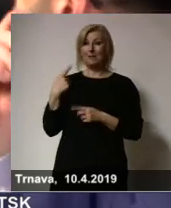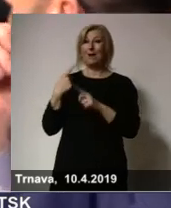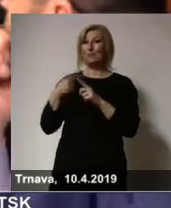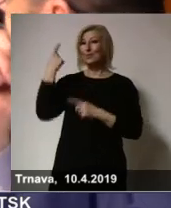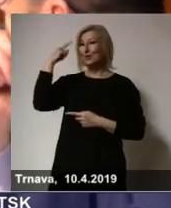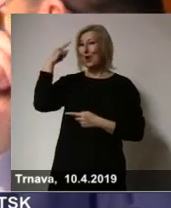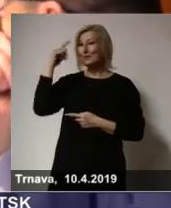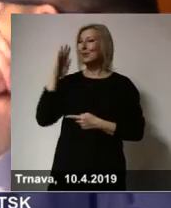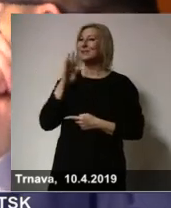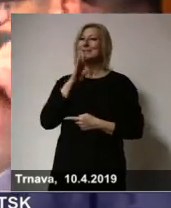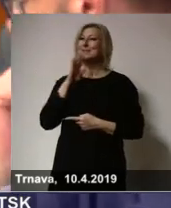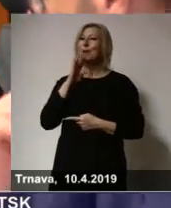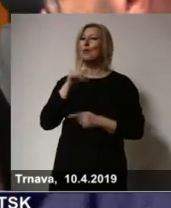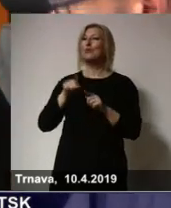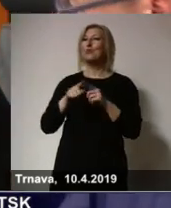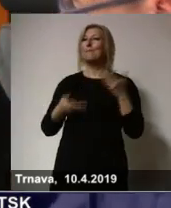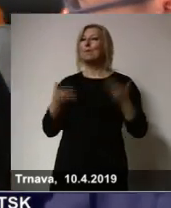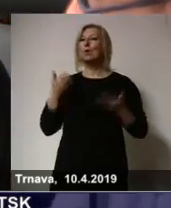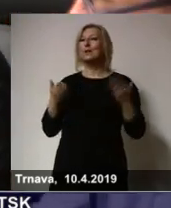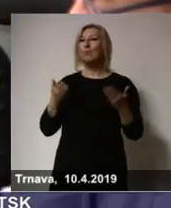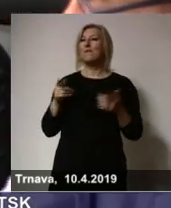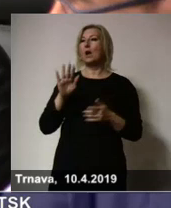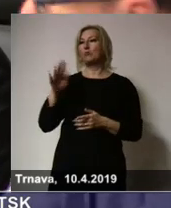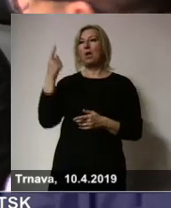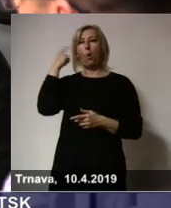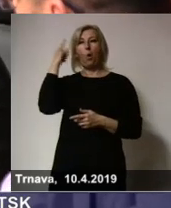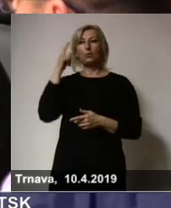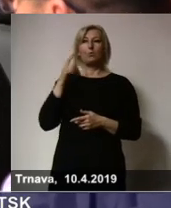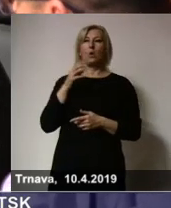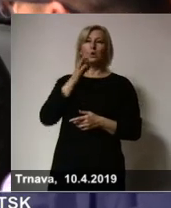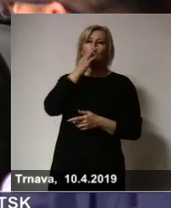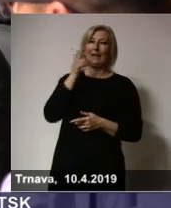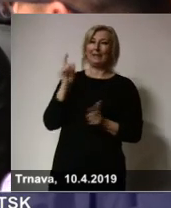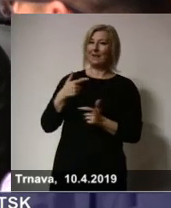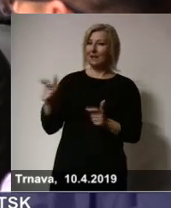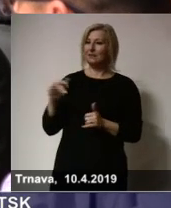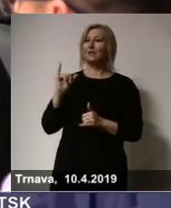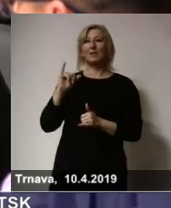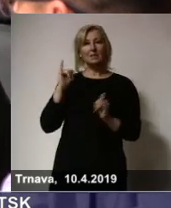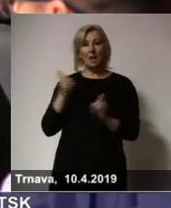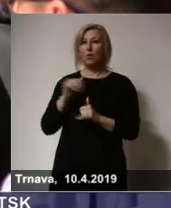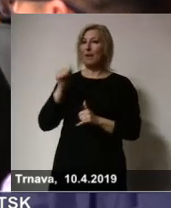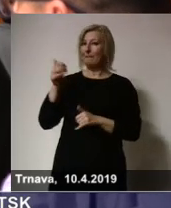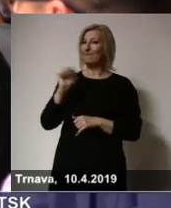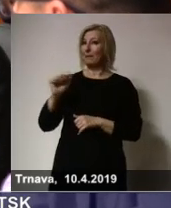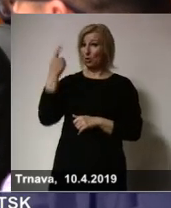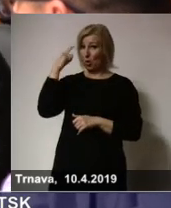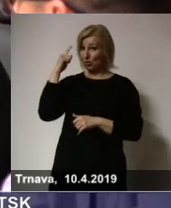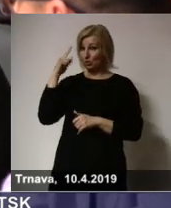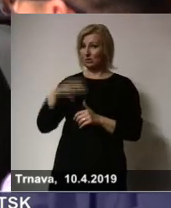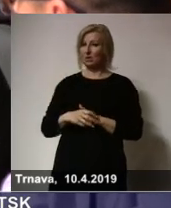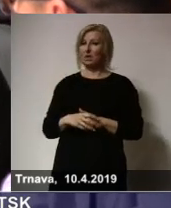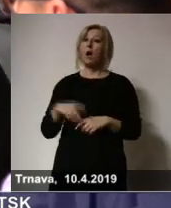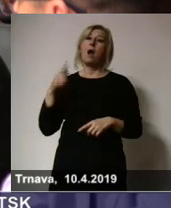z odborných hľadísk alebo odborného prístupu. Ale musím vám povedať, že keď možno, že existujú nejaké